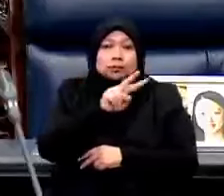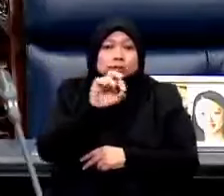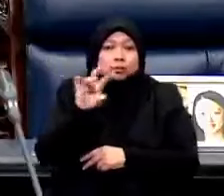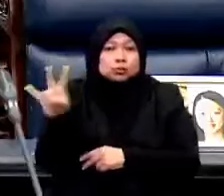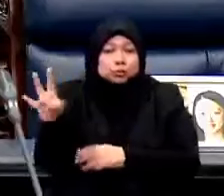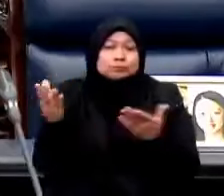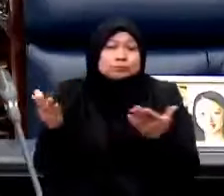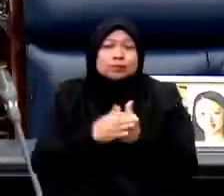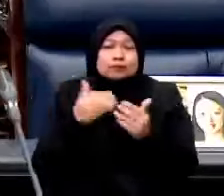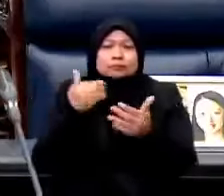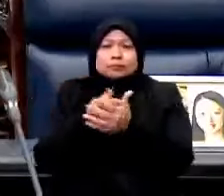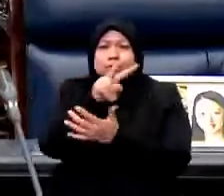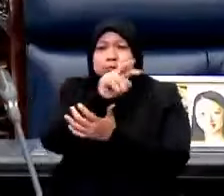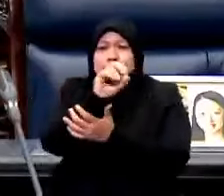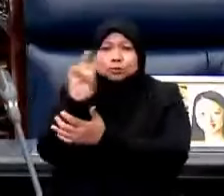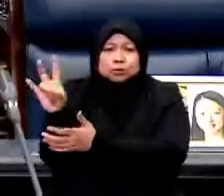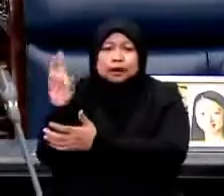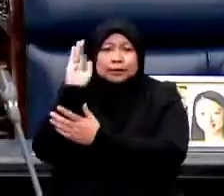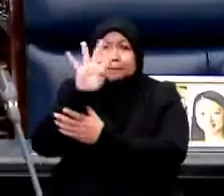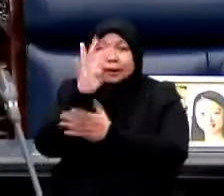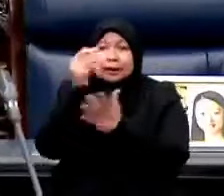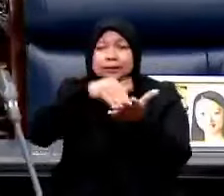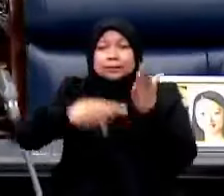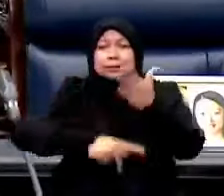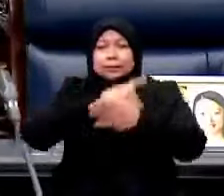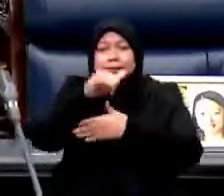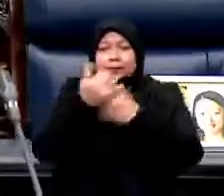2027 hingga 2027 empat lagi projek sedang dirancang